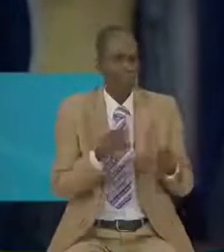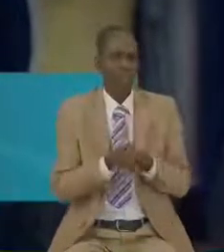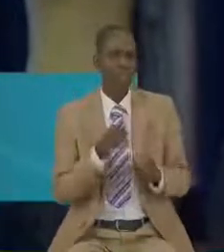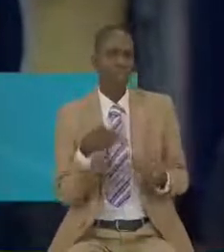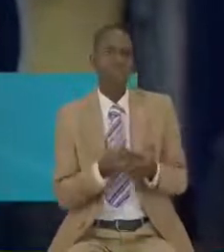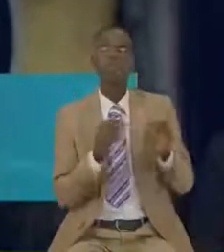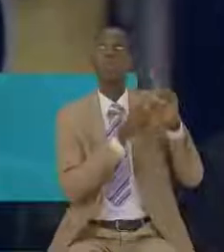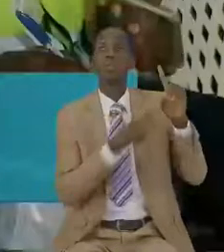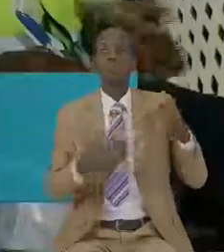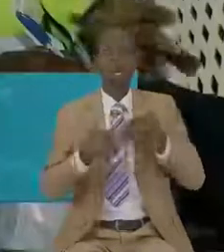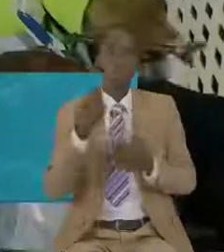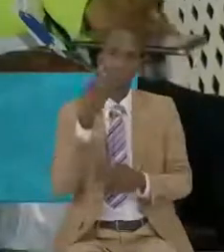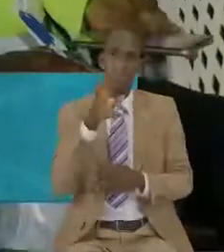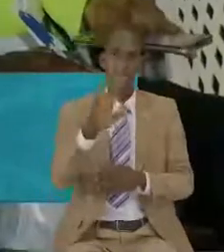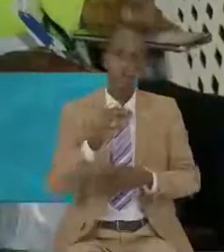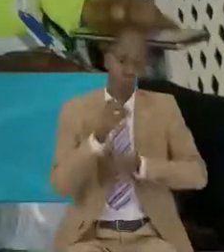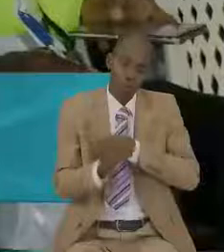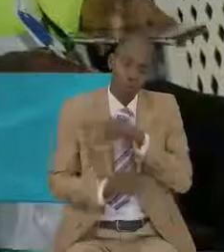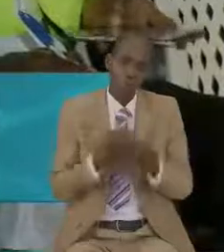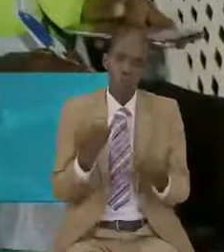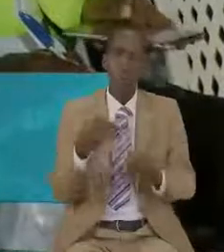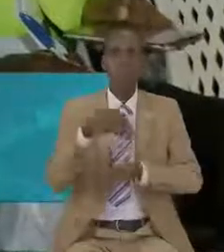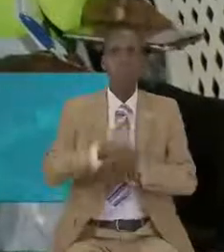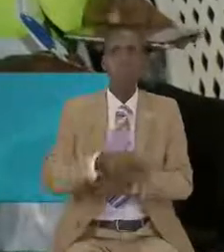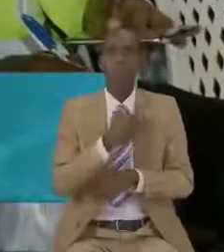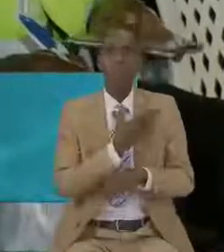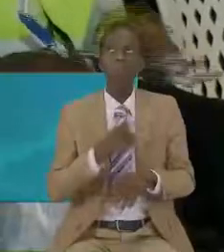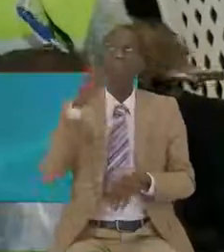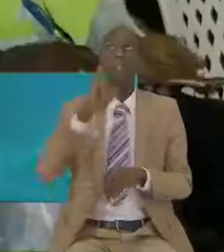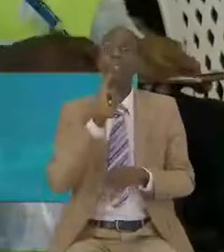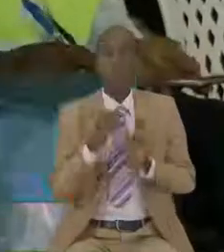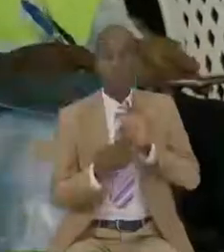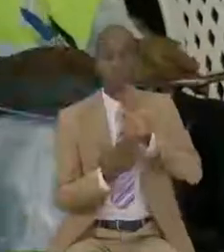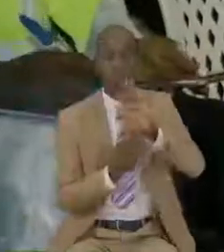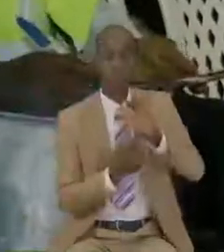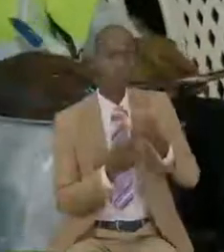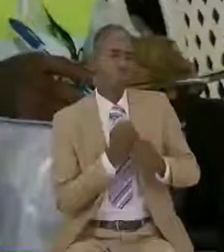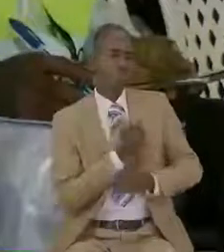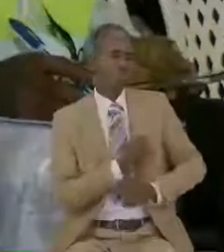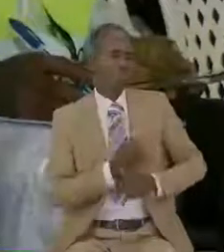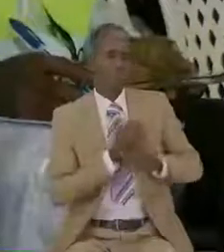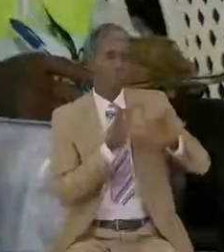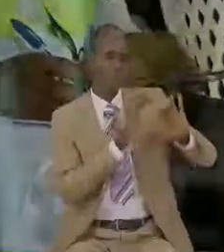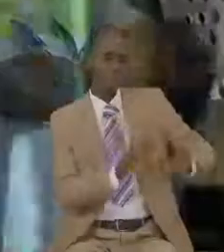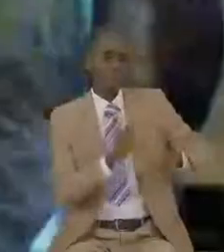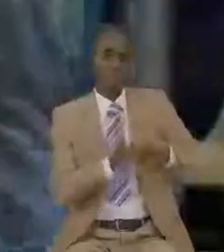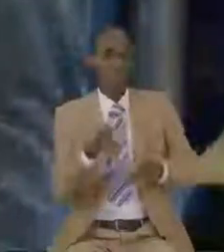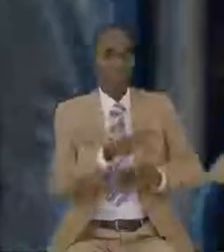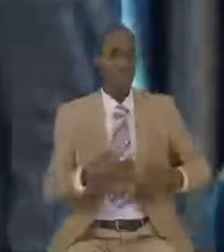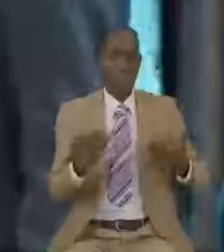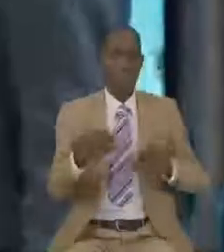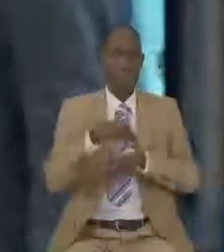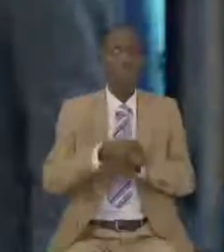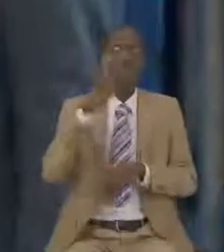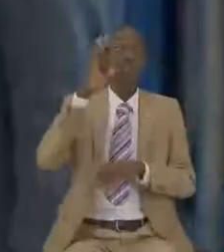ça. Le Seigneur a vu ta condition ce soir. Et il va manifester de la pitié à ta vie ce